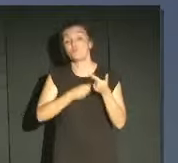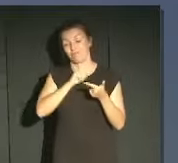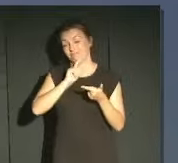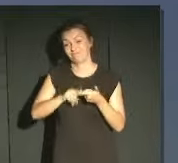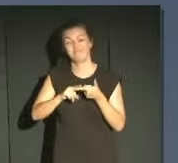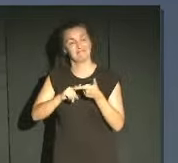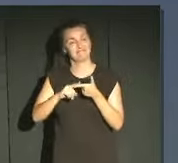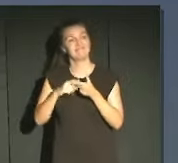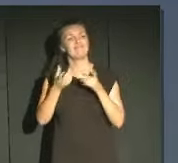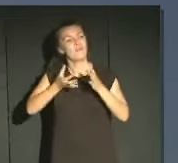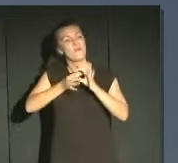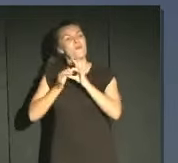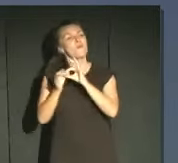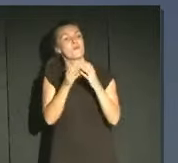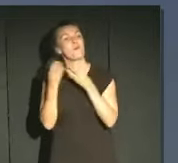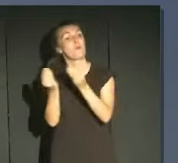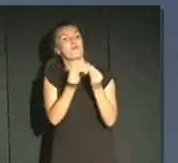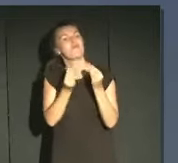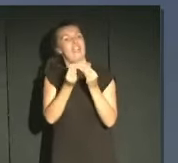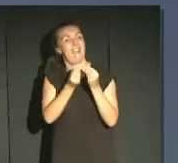et une tête de l'ismanon